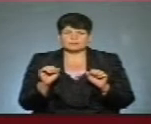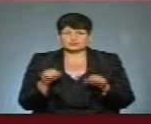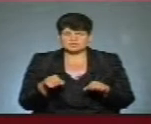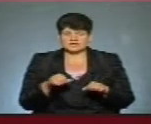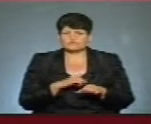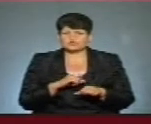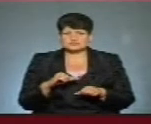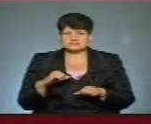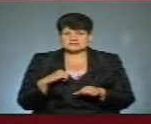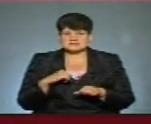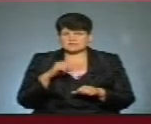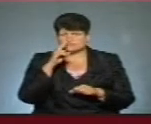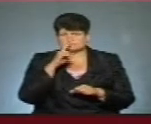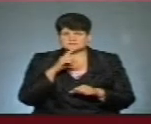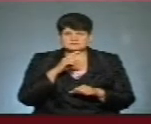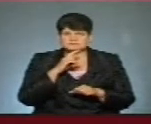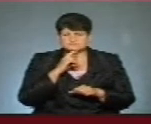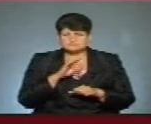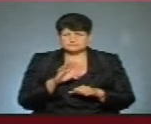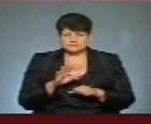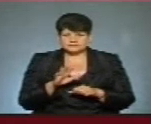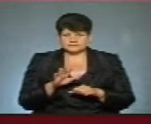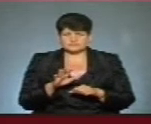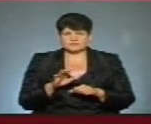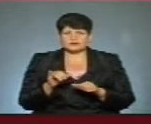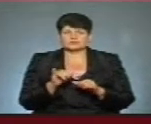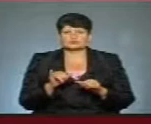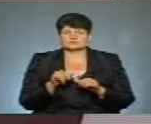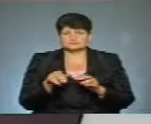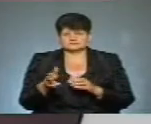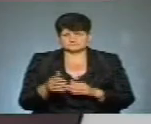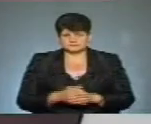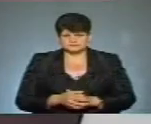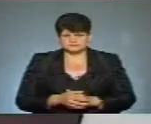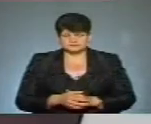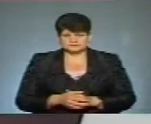сам не орієнтувався, куди він теж.